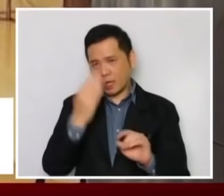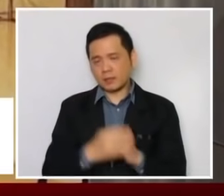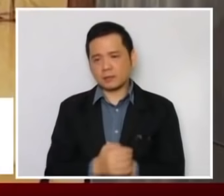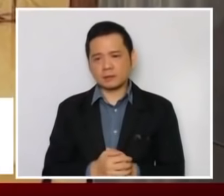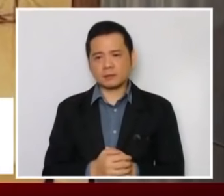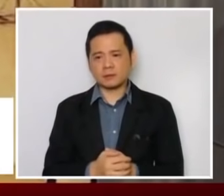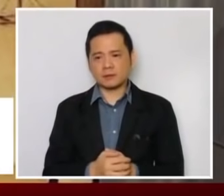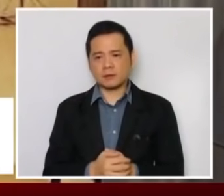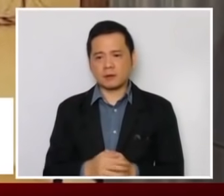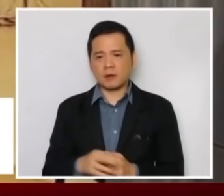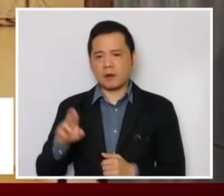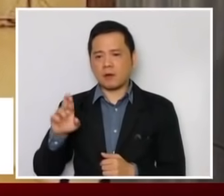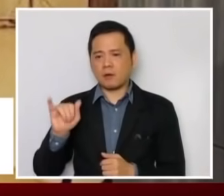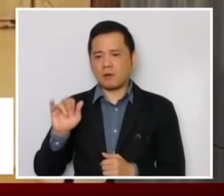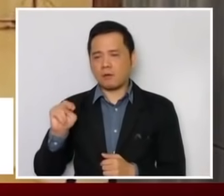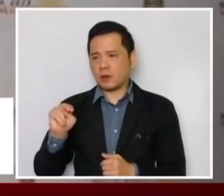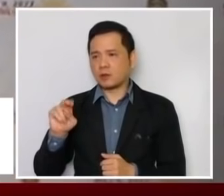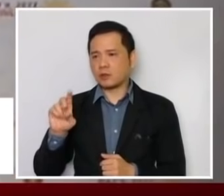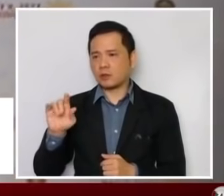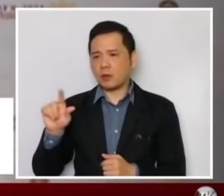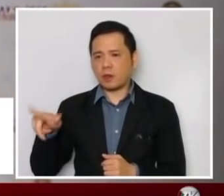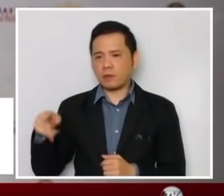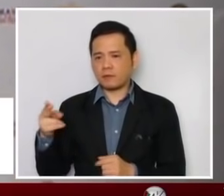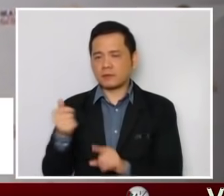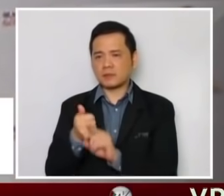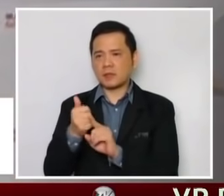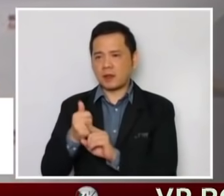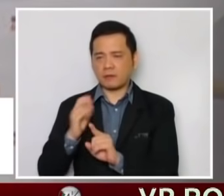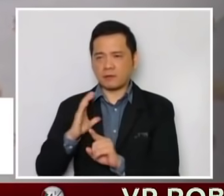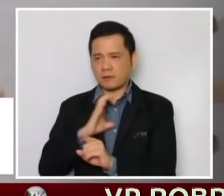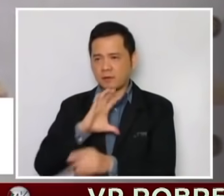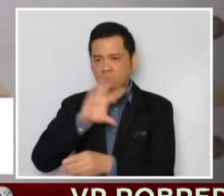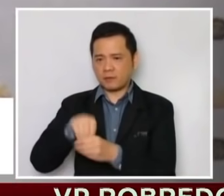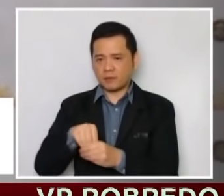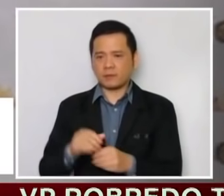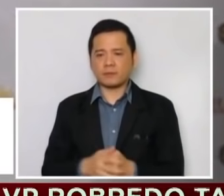Van Dolph Quezon na tatakbo muling konsehal. Re-electionist